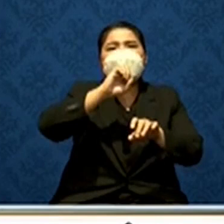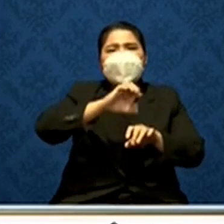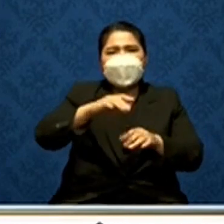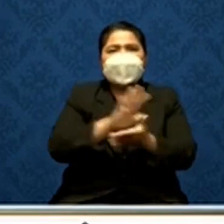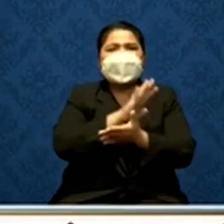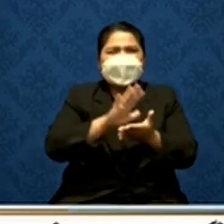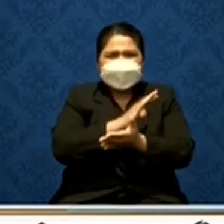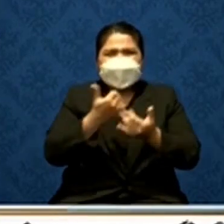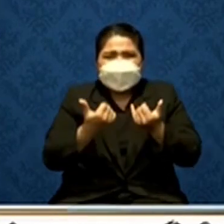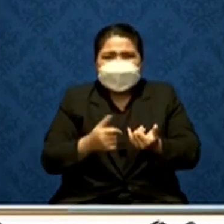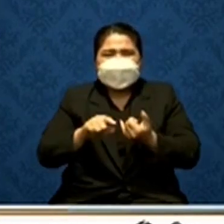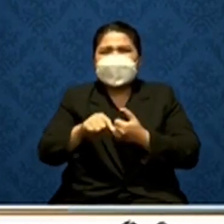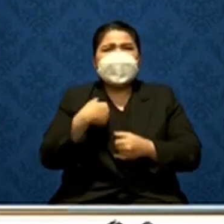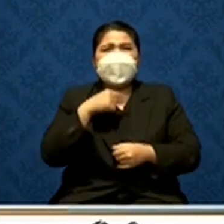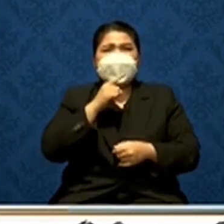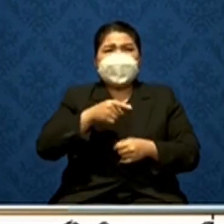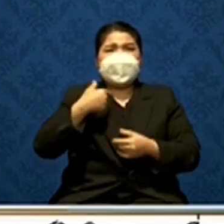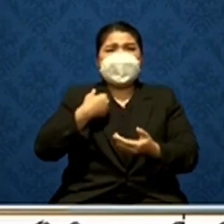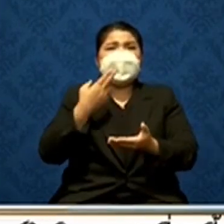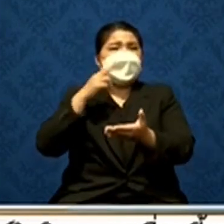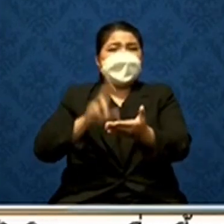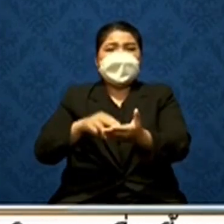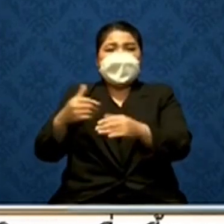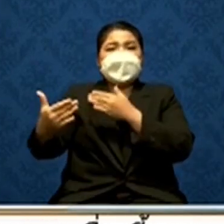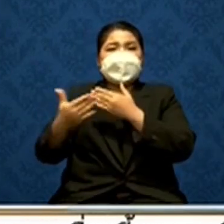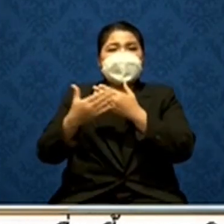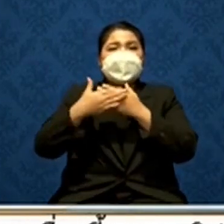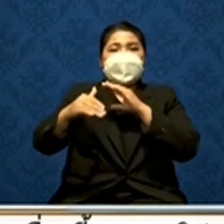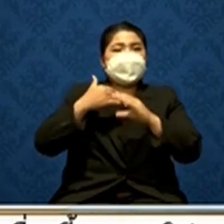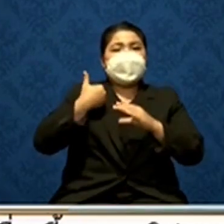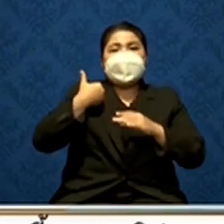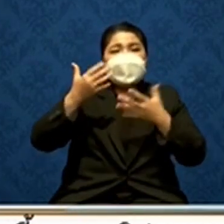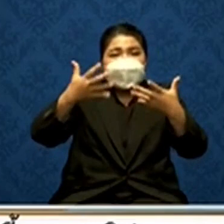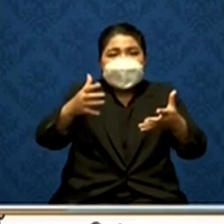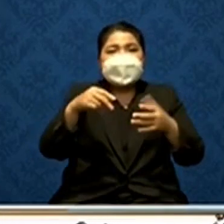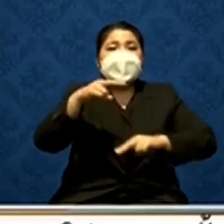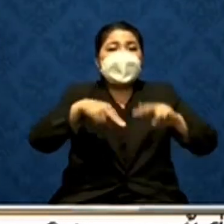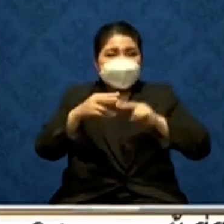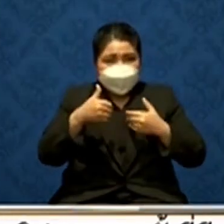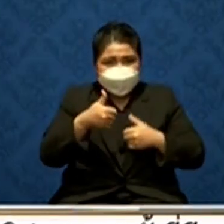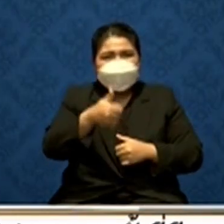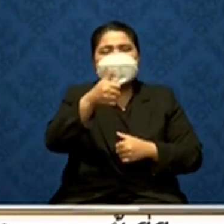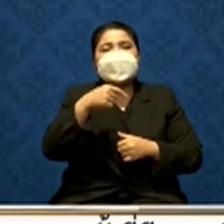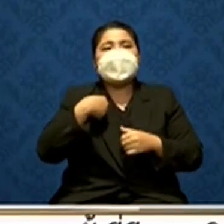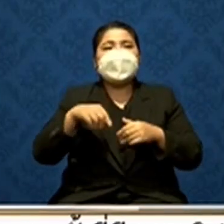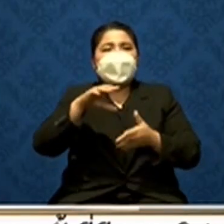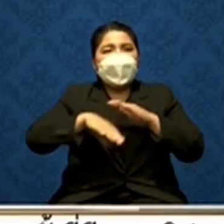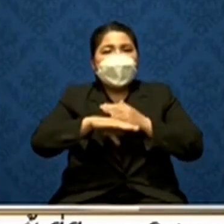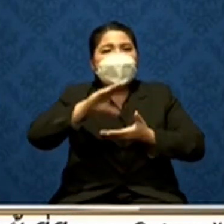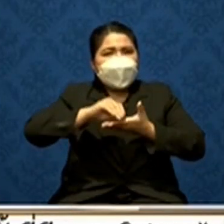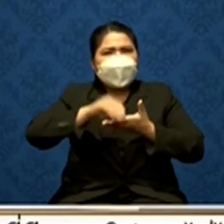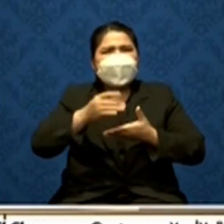แต่ปีที่แล้จถวัี้นะจะไมได้หมายเลีกเลยม่แต่ใดเดยวไปตดสอบได้เลยถ้เอาเข้ทระusted ไฟ้จ็ผม